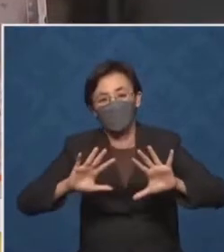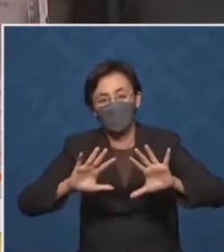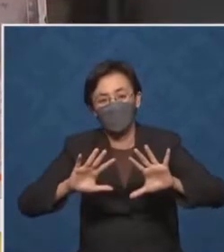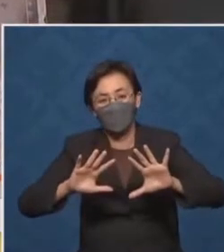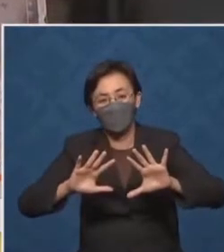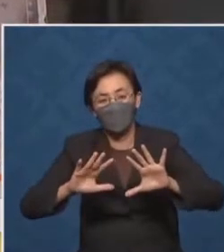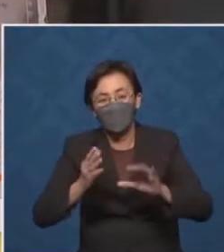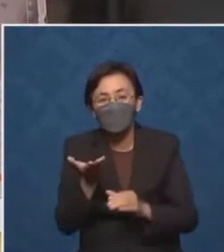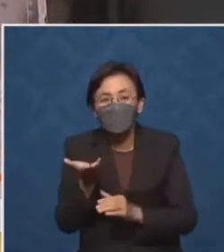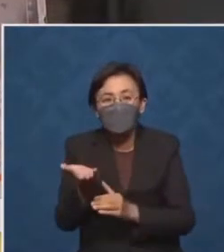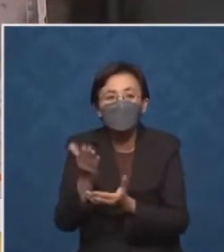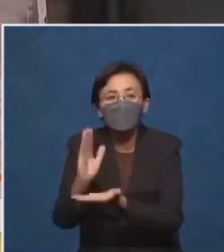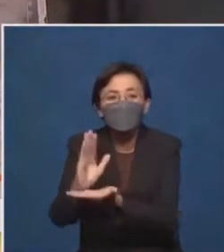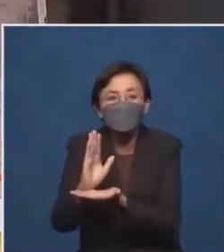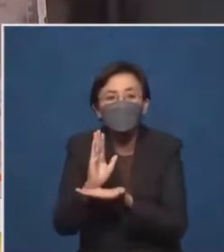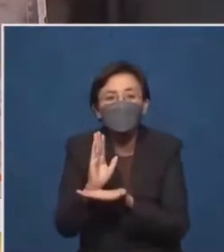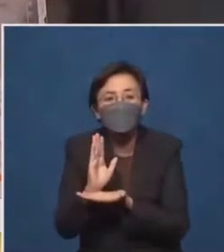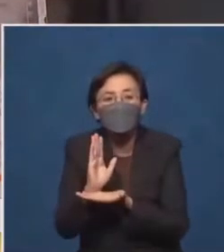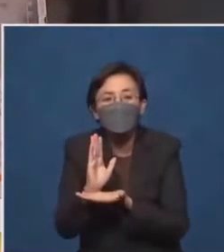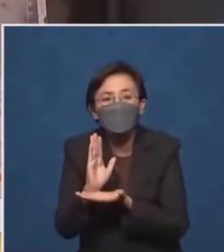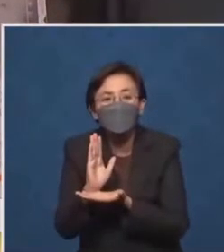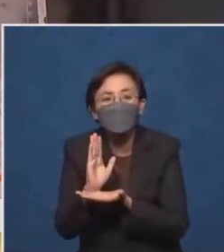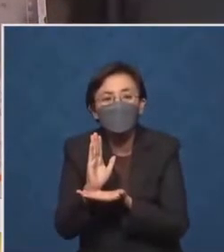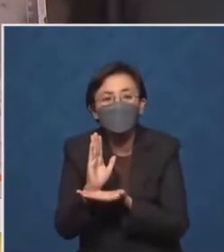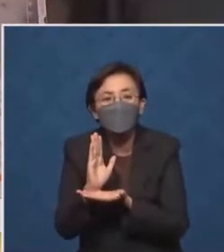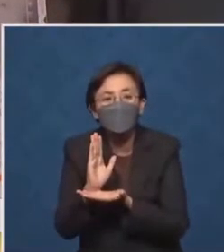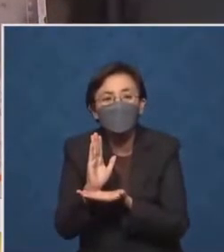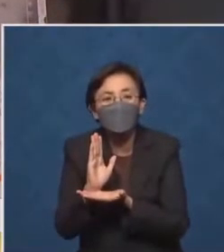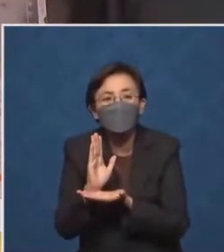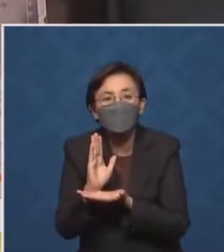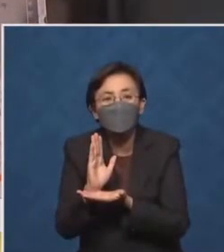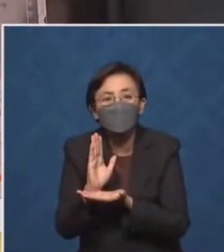ไปขอบริจากเขาครับ